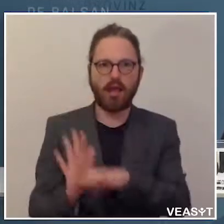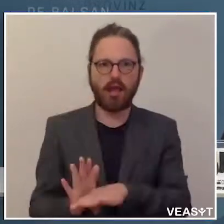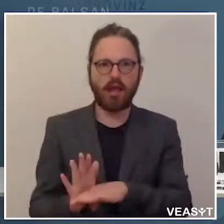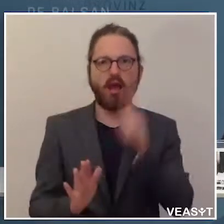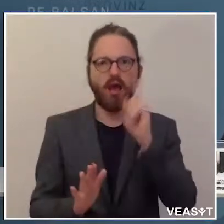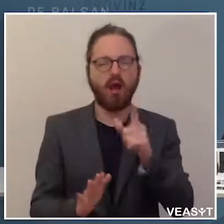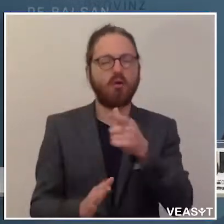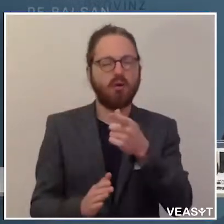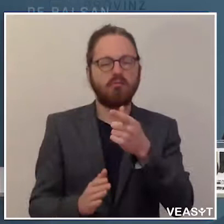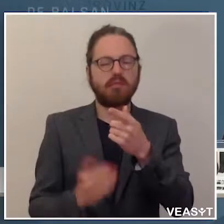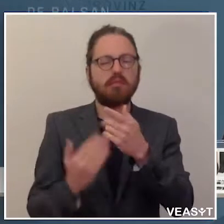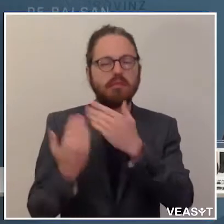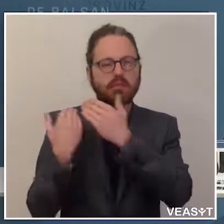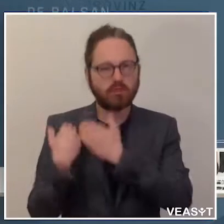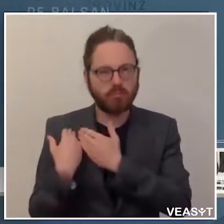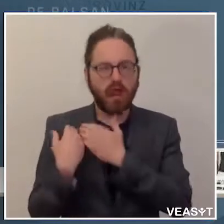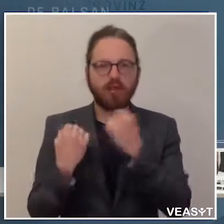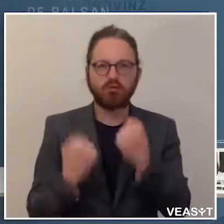scherzo una